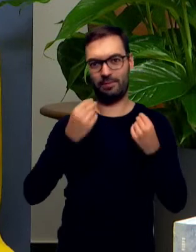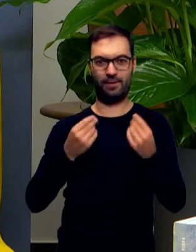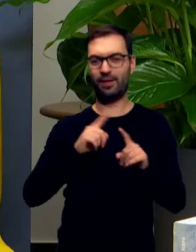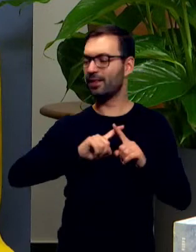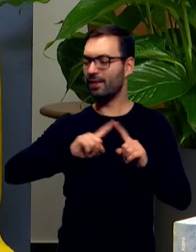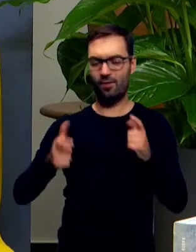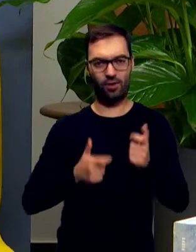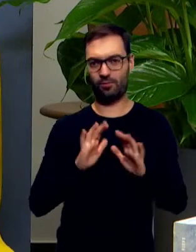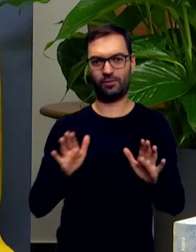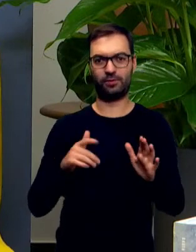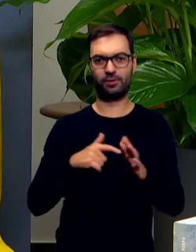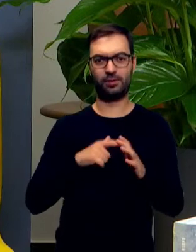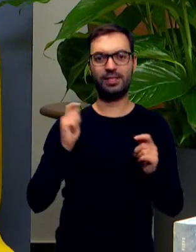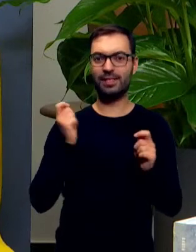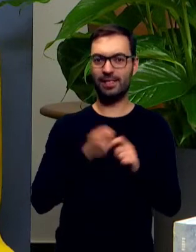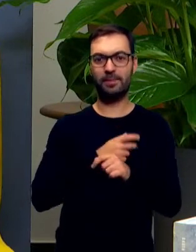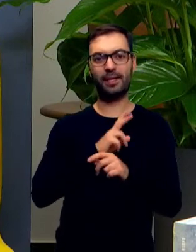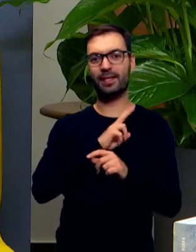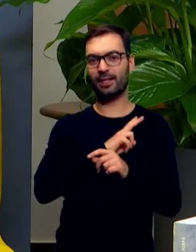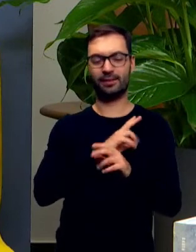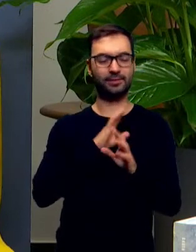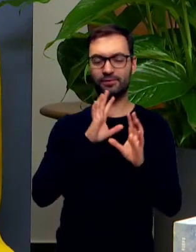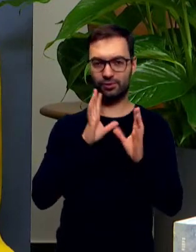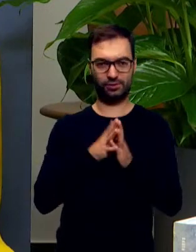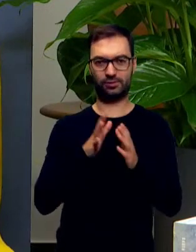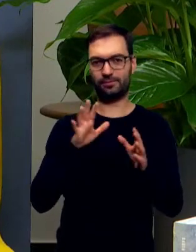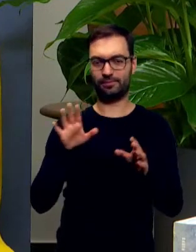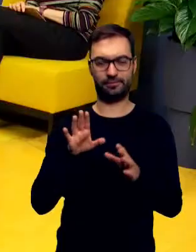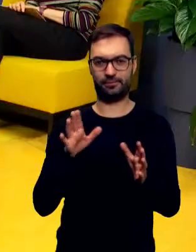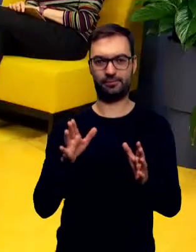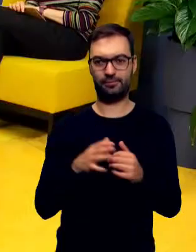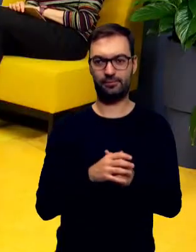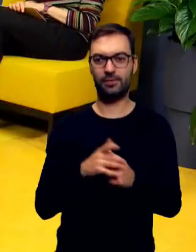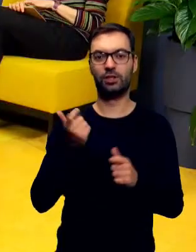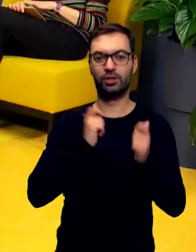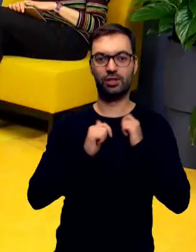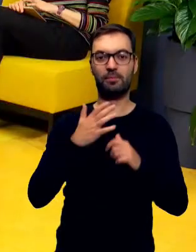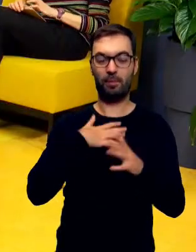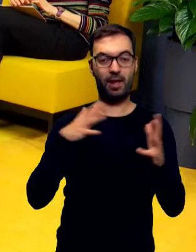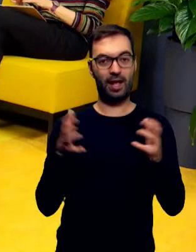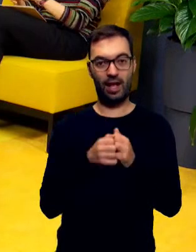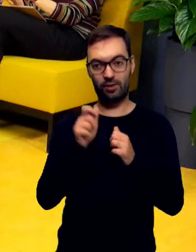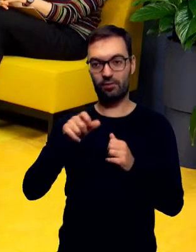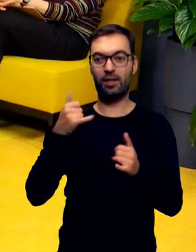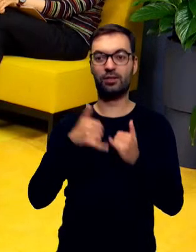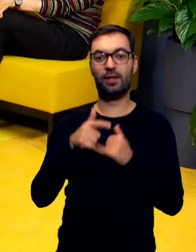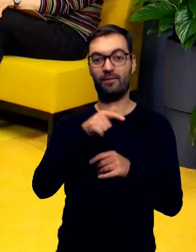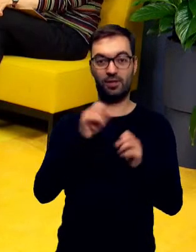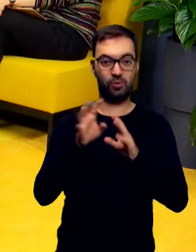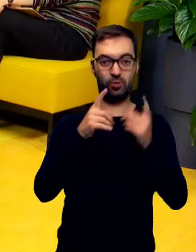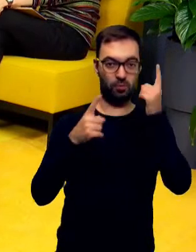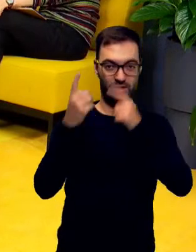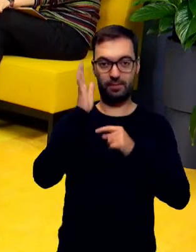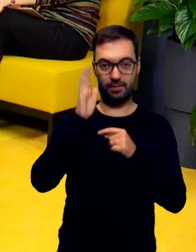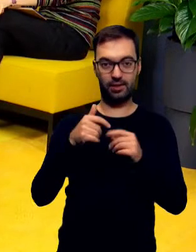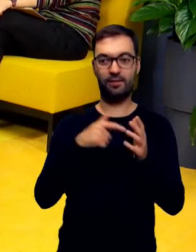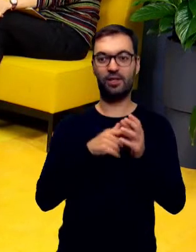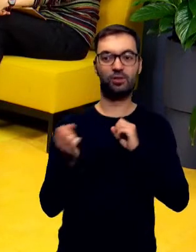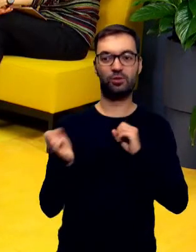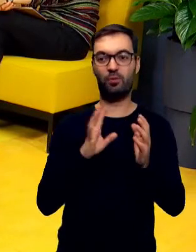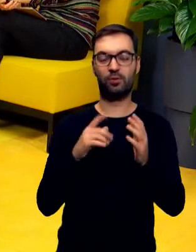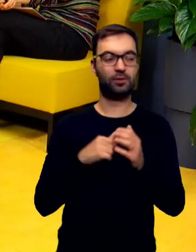Tego nie wolno robić, bo to zabije każdą ideę. Ja się cieszę, że mamy ratowników, ale jeżeli będziemy tak myśleć i tak